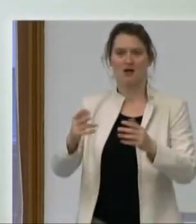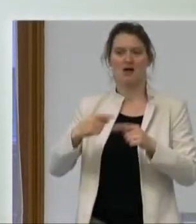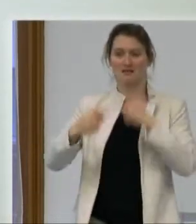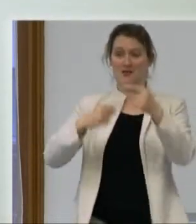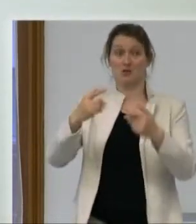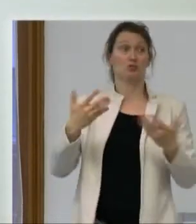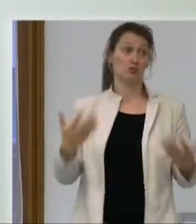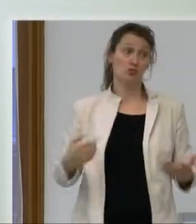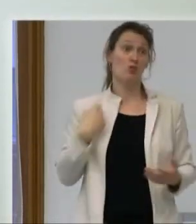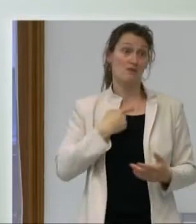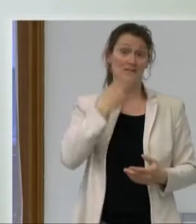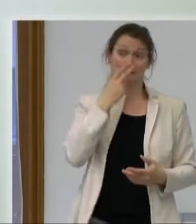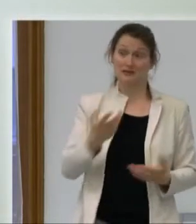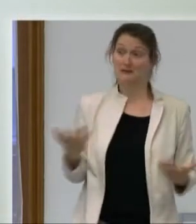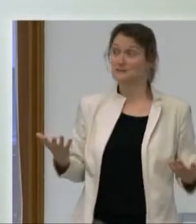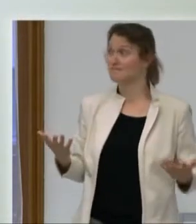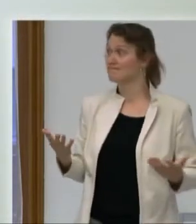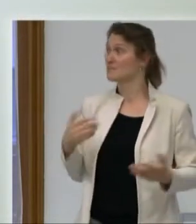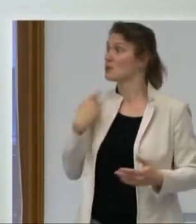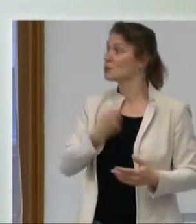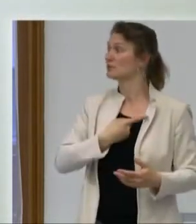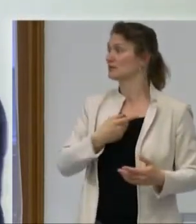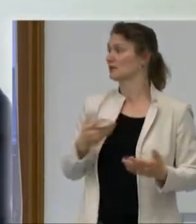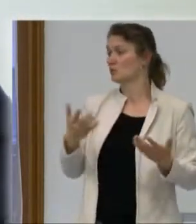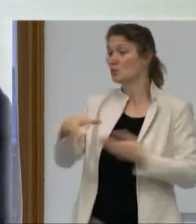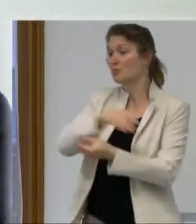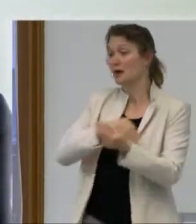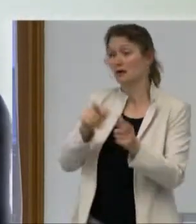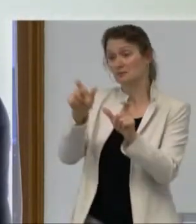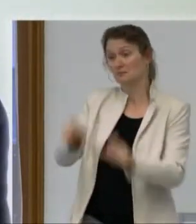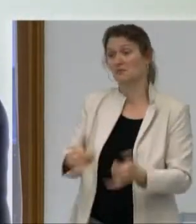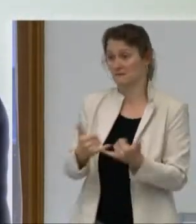Ausdruck unserer Art und Weise, mit ihm umzugehen.